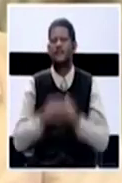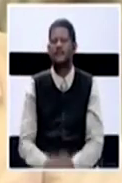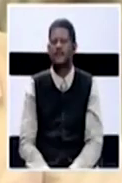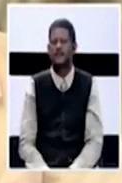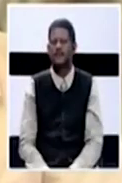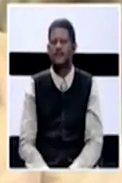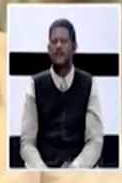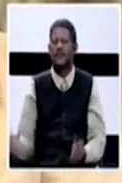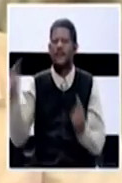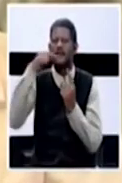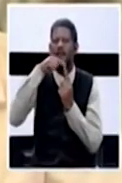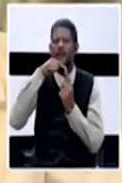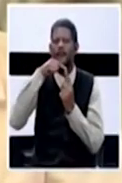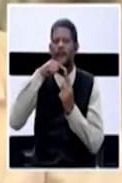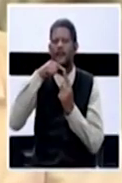ናብ